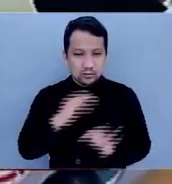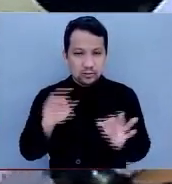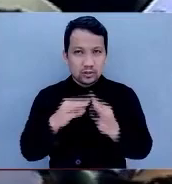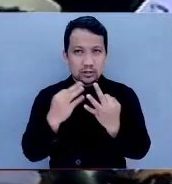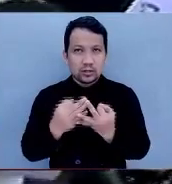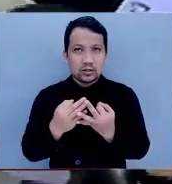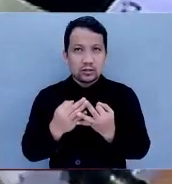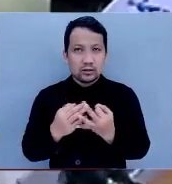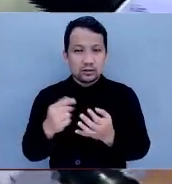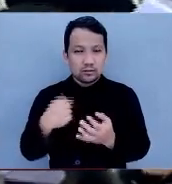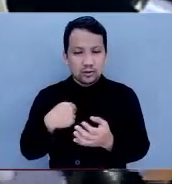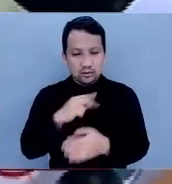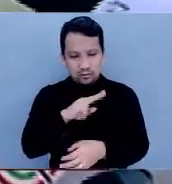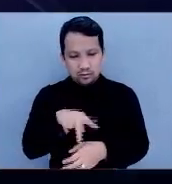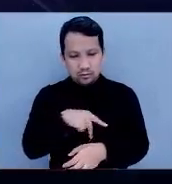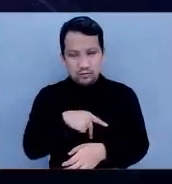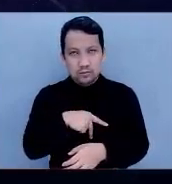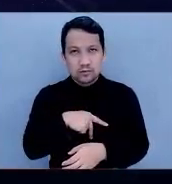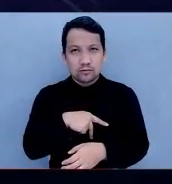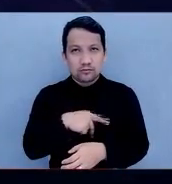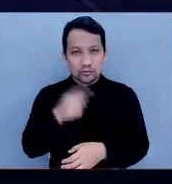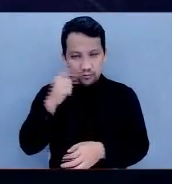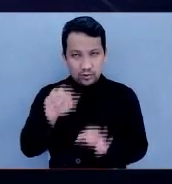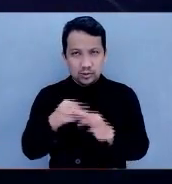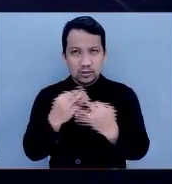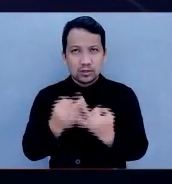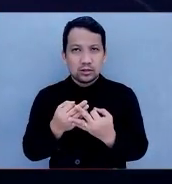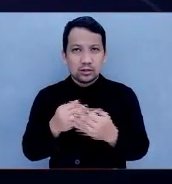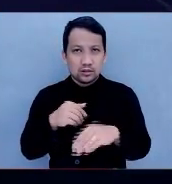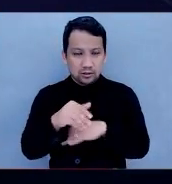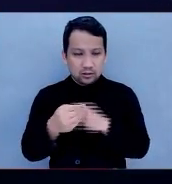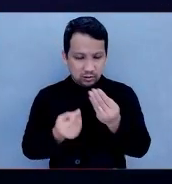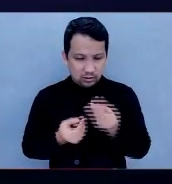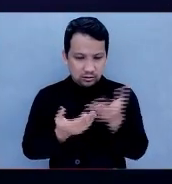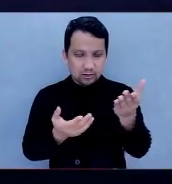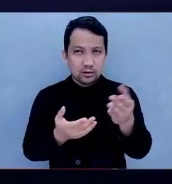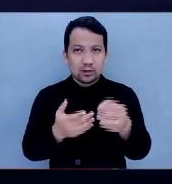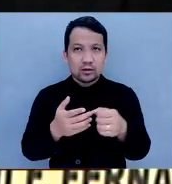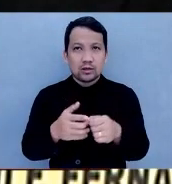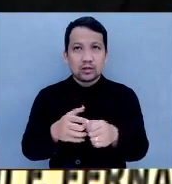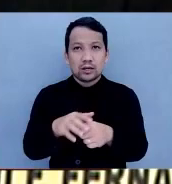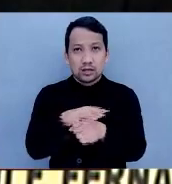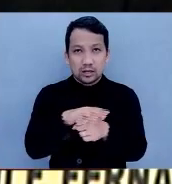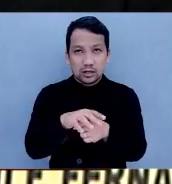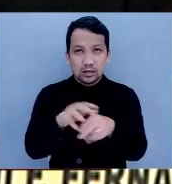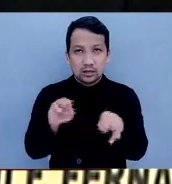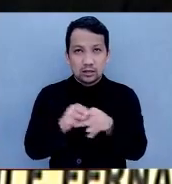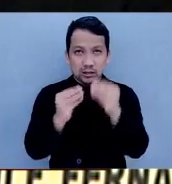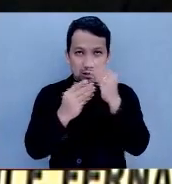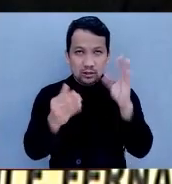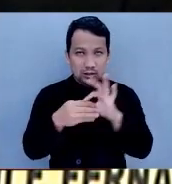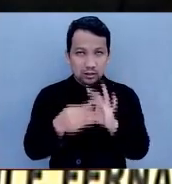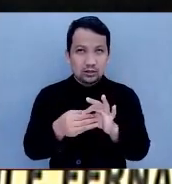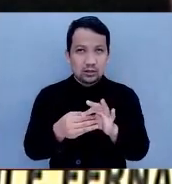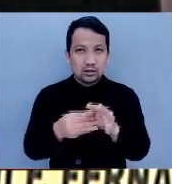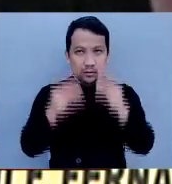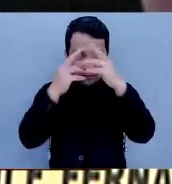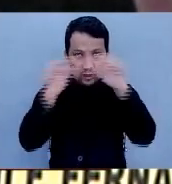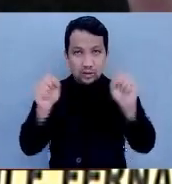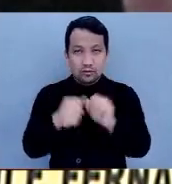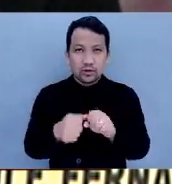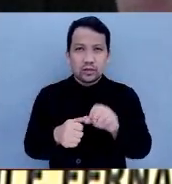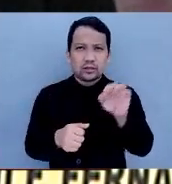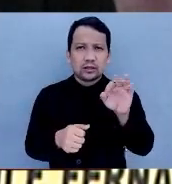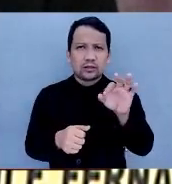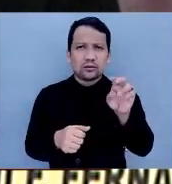eksklusibo muna sa kanilang burol agad nagpaabot ng pakikiramay ang lungsod na Marikina kung saan nagsilbing alkalde si Fernando